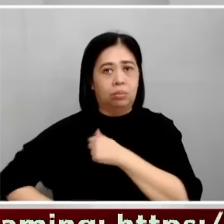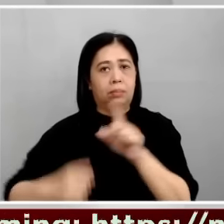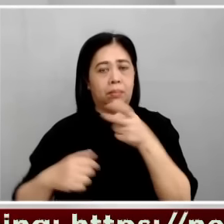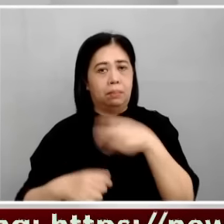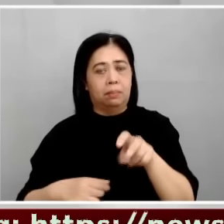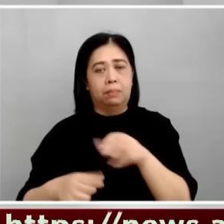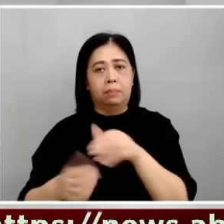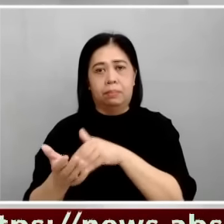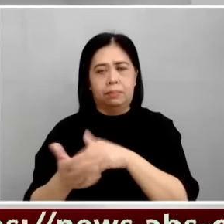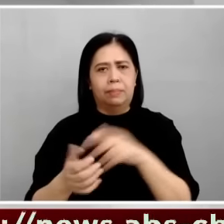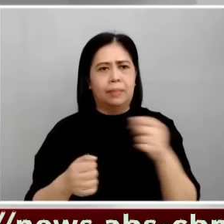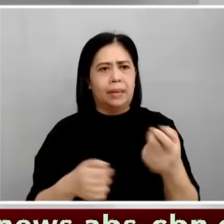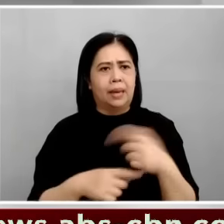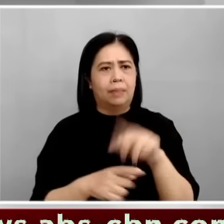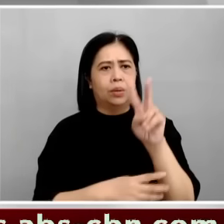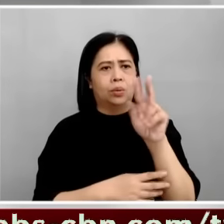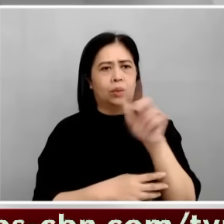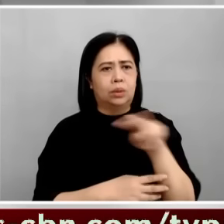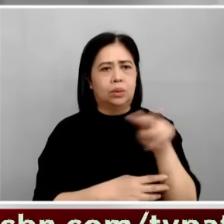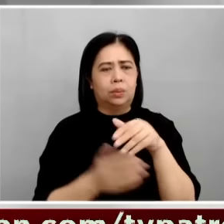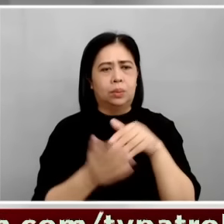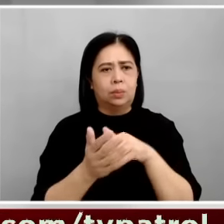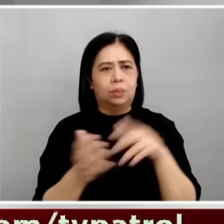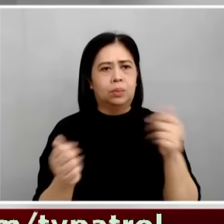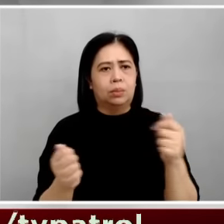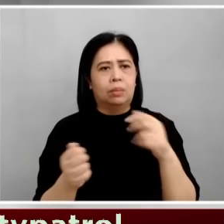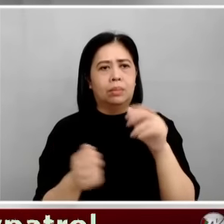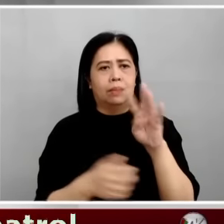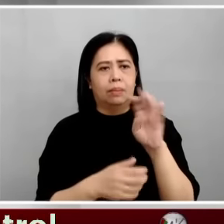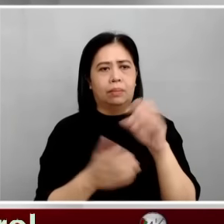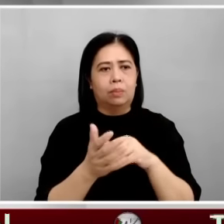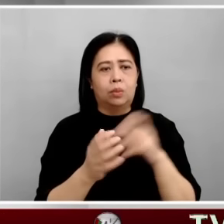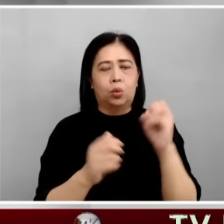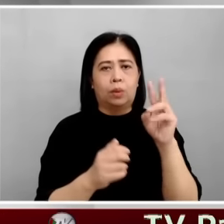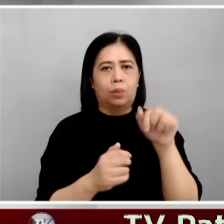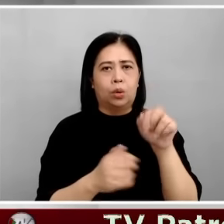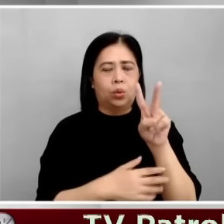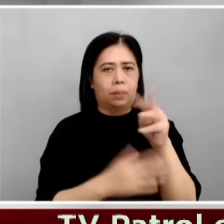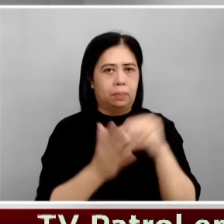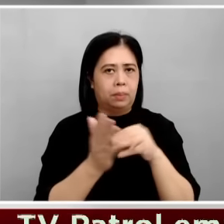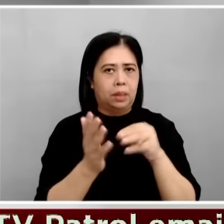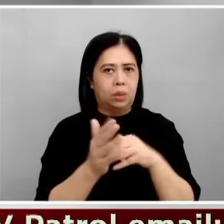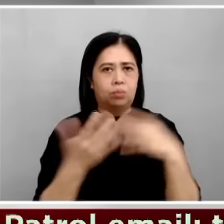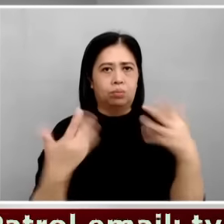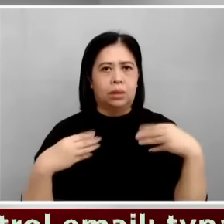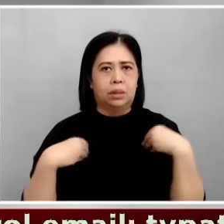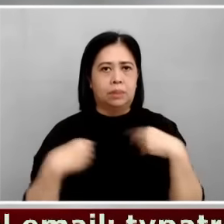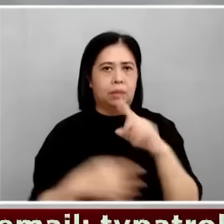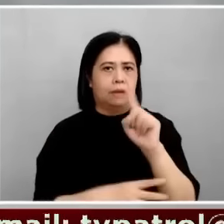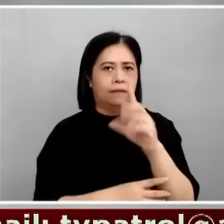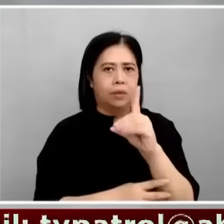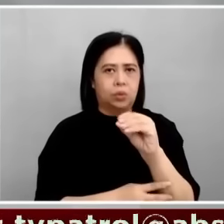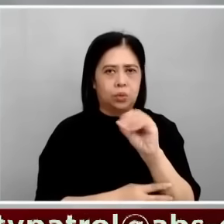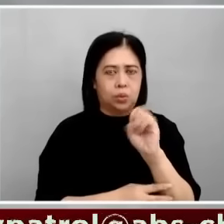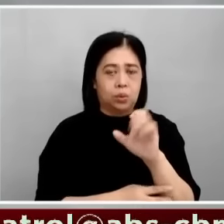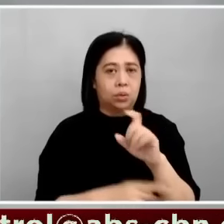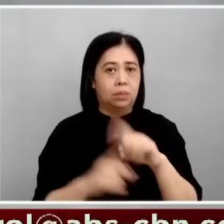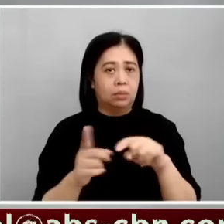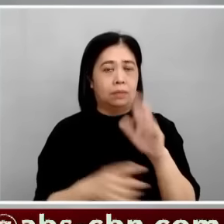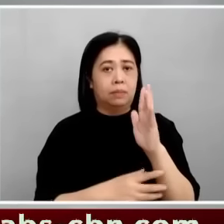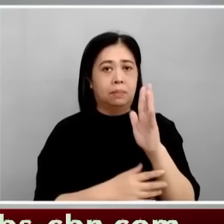na ang may kumpletong proteksyon sa COVID sa Pilipinas, habang higit 12.2 million ang nakatanggap ng unang dose. Pero 70